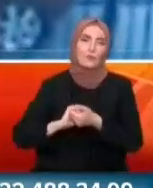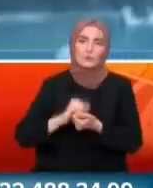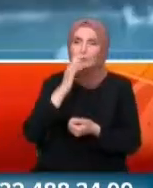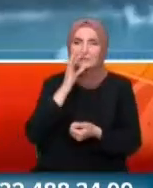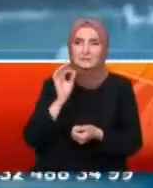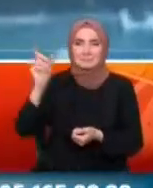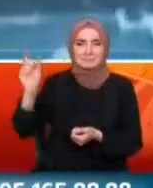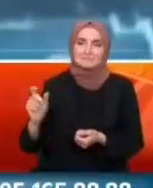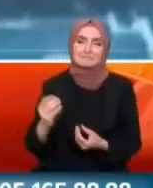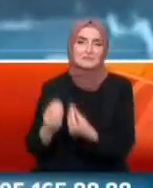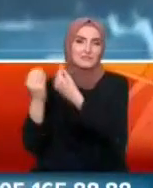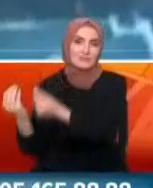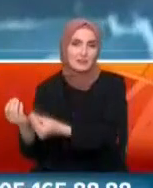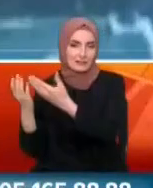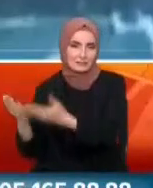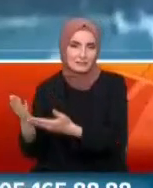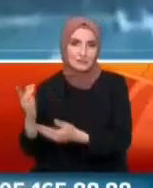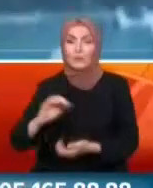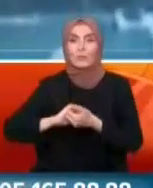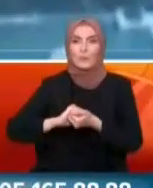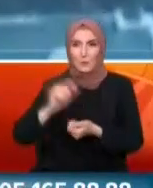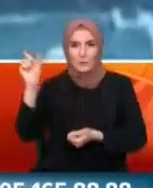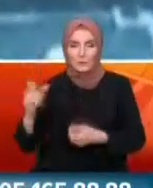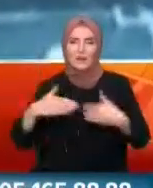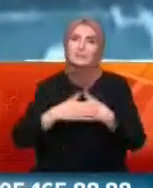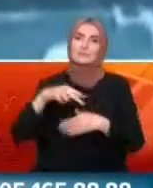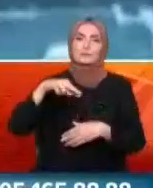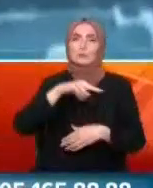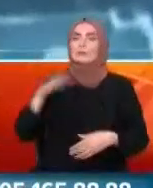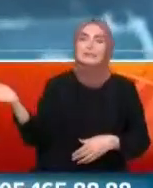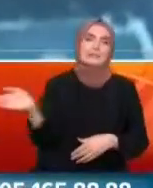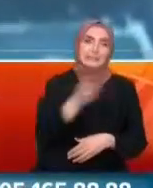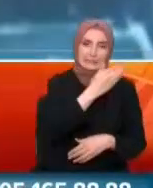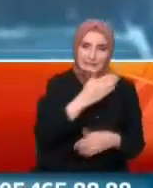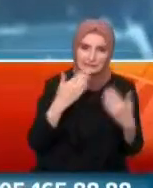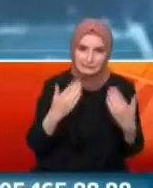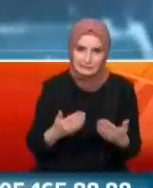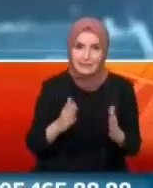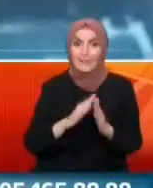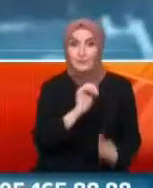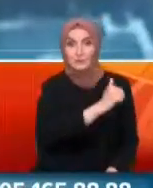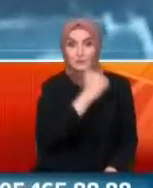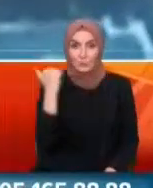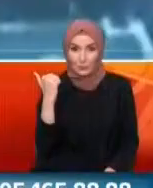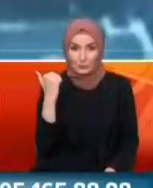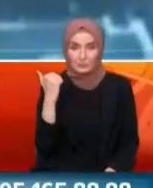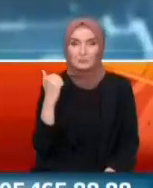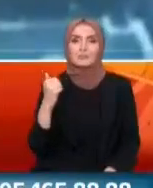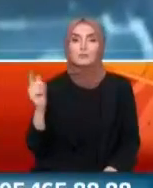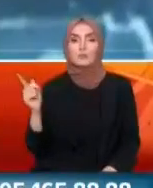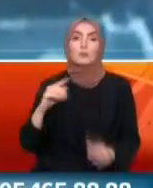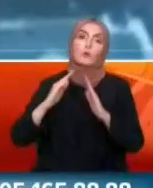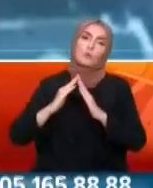aile dostu akşam yürüyüşüne çıktı. Eve döndükleri sıradaysa kapı komşularıyla karşılaştılar. Karı koca